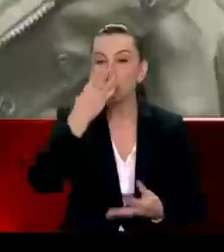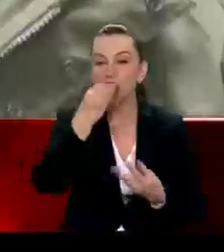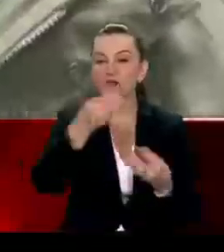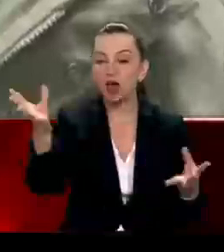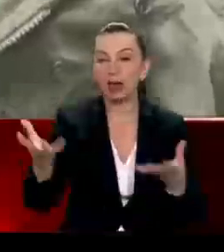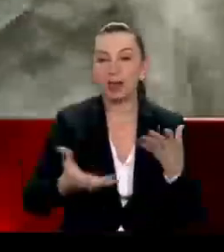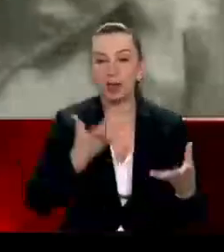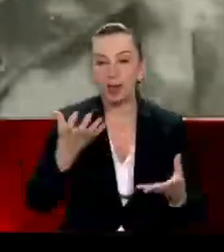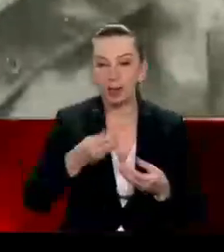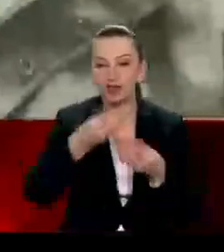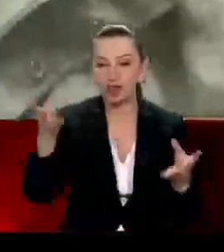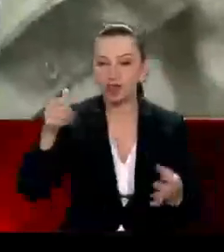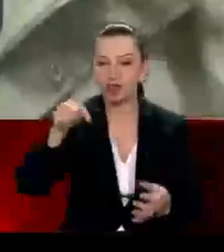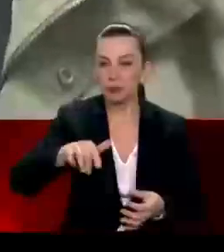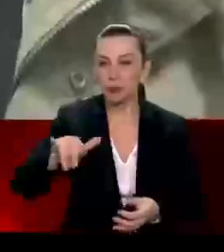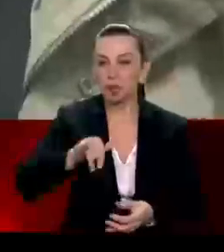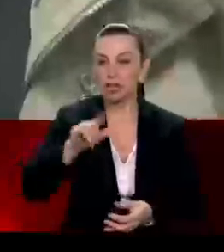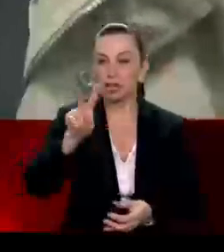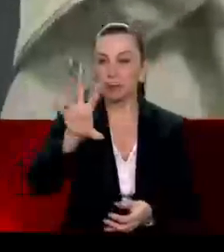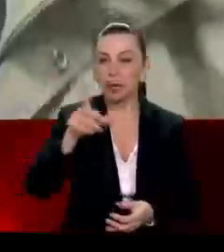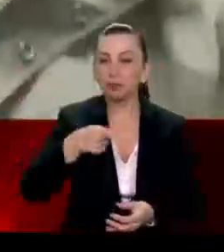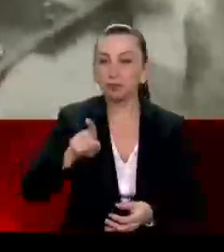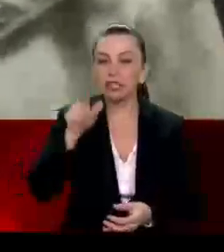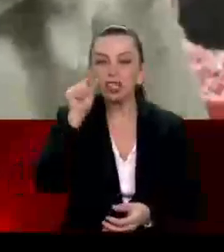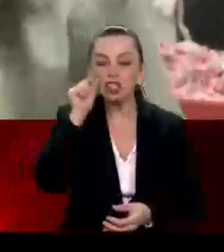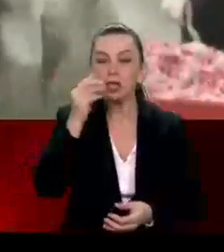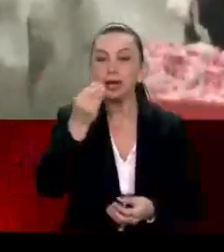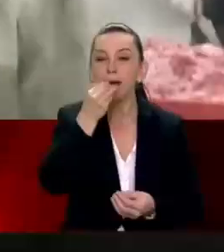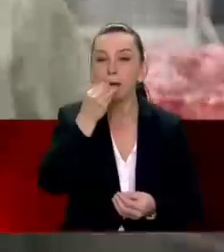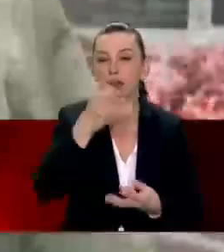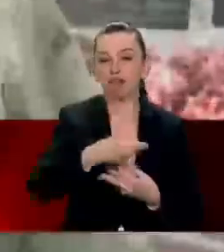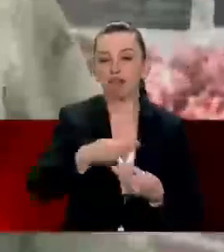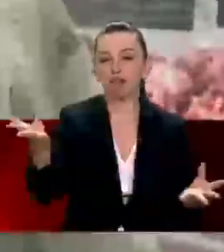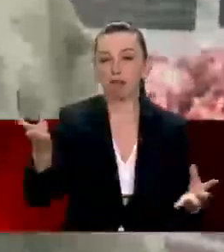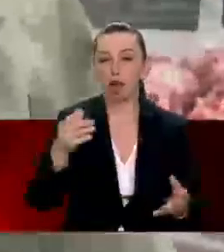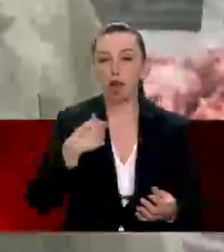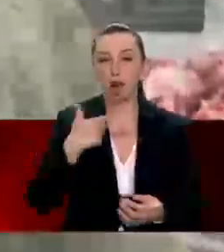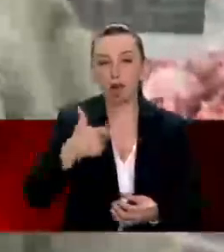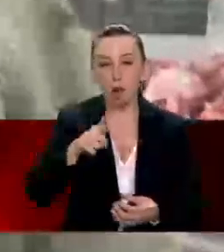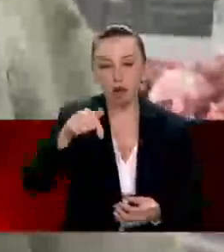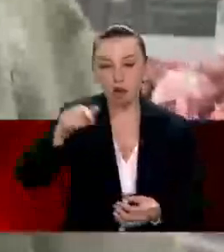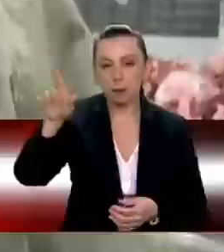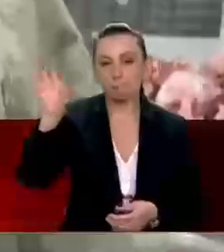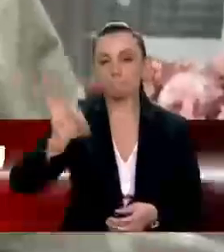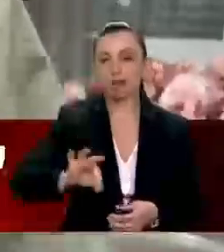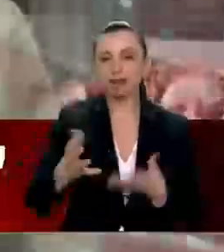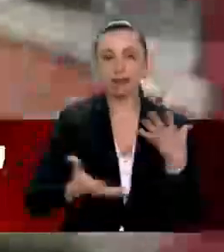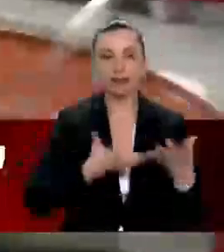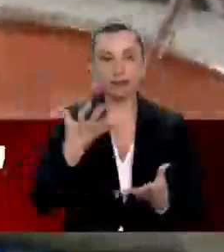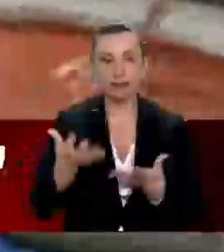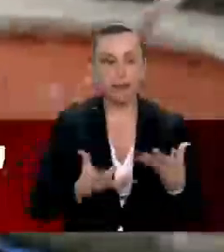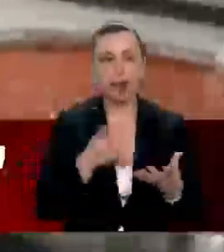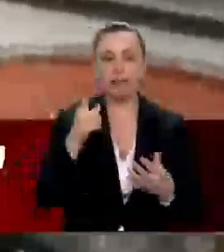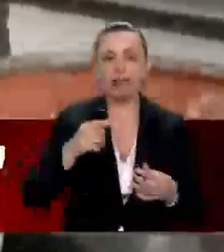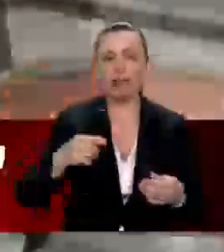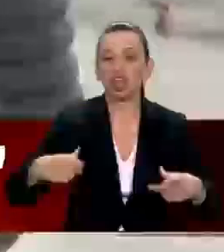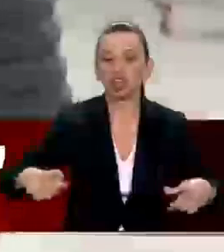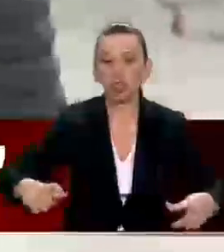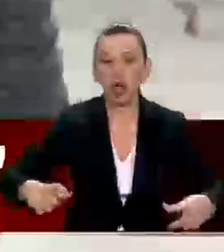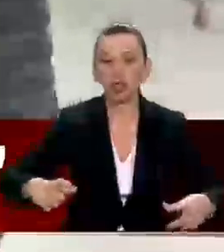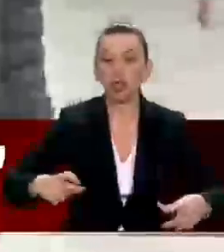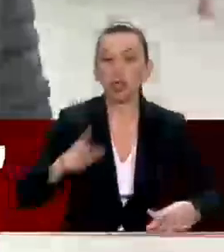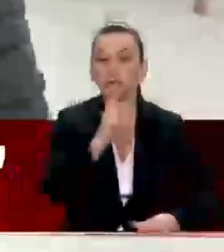kişiye yemek ulaştırıyorduk. Şu anda da yaklaşık 25 bin kişiye yemek ulaştırıyoruz. Şimdi köylere başladık. Hem yemek hem gıda. Tüm tencereleri